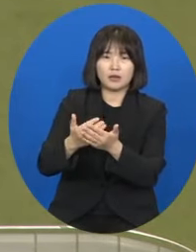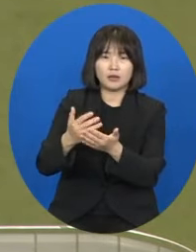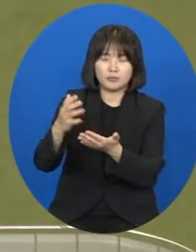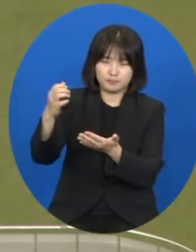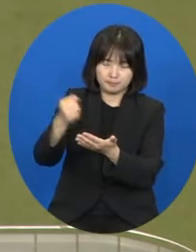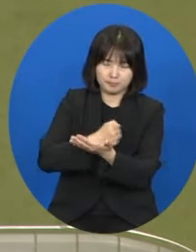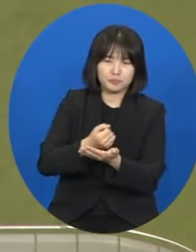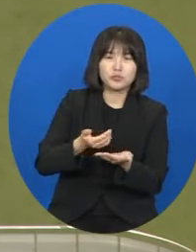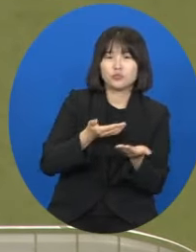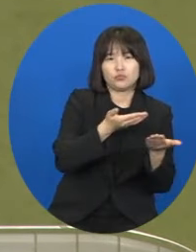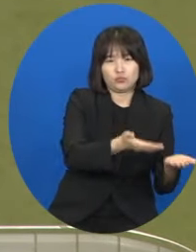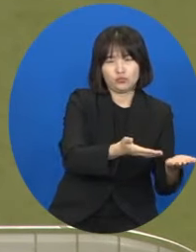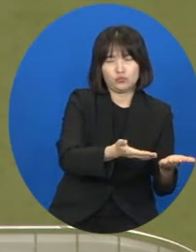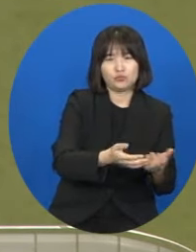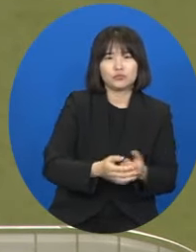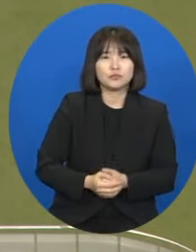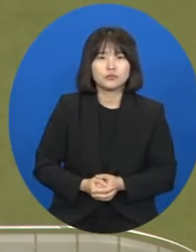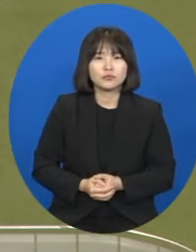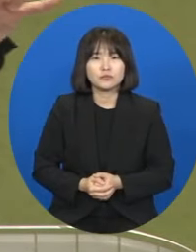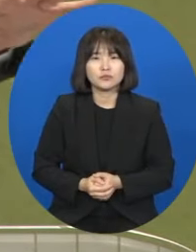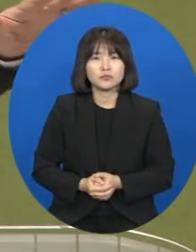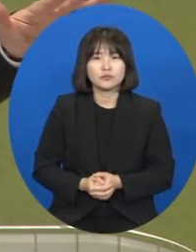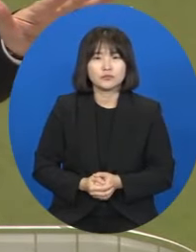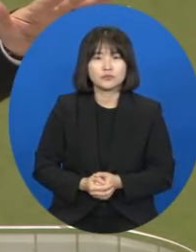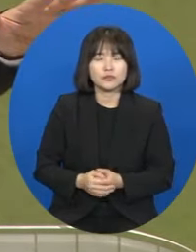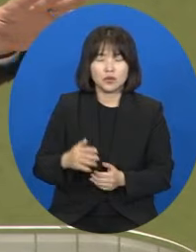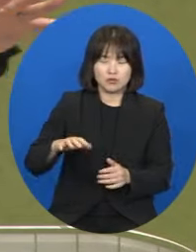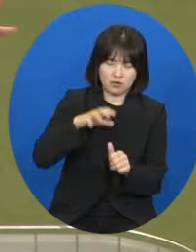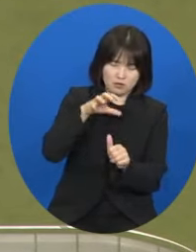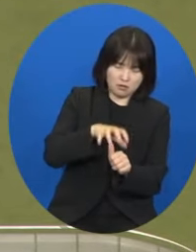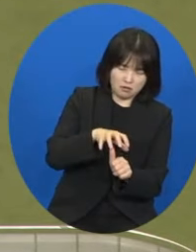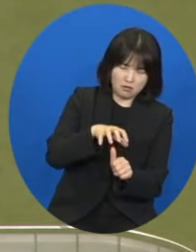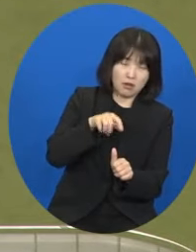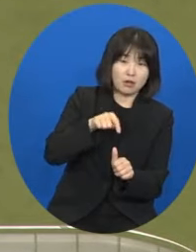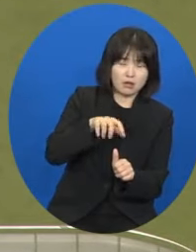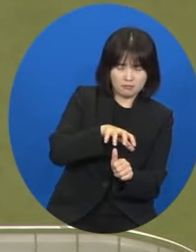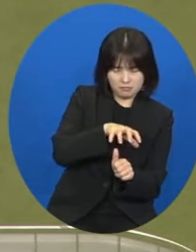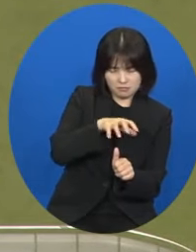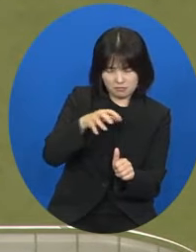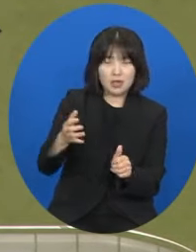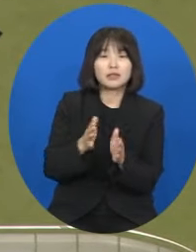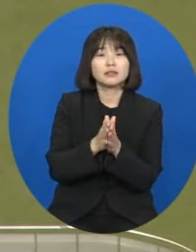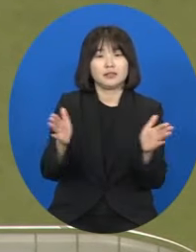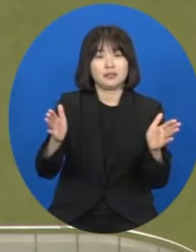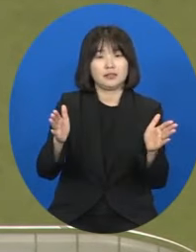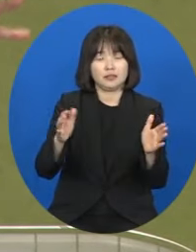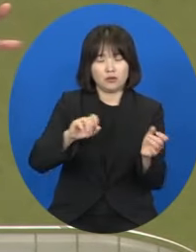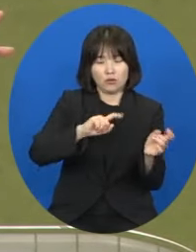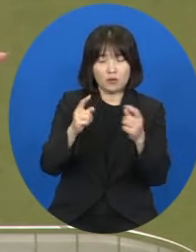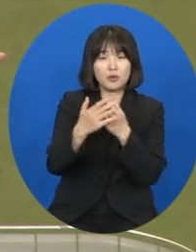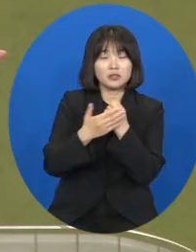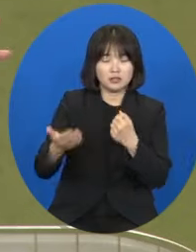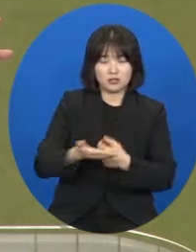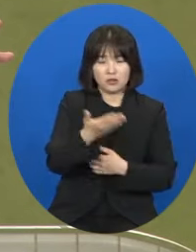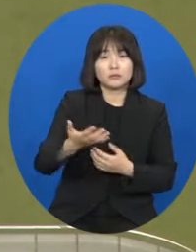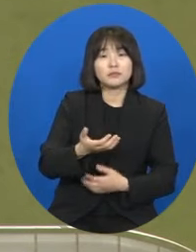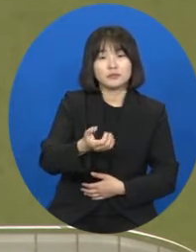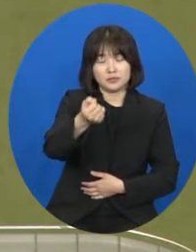우리의 갇혔던 영역들이 열려지기 시작하는 거예요. 이런 회복의 은혜가 여러분들에게 있게 되기를